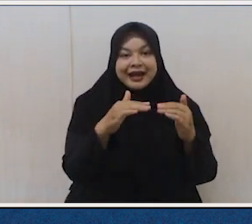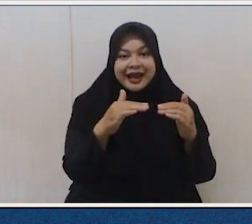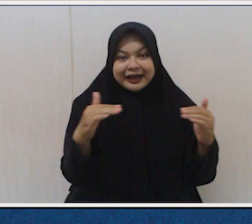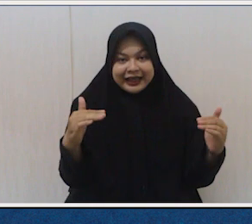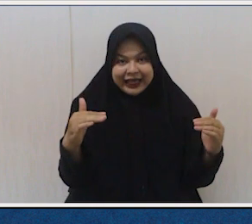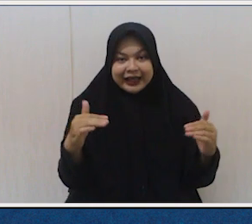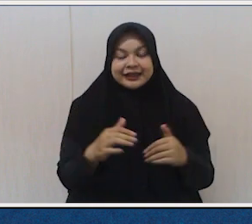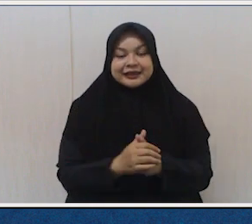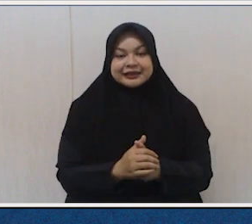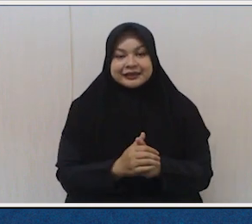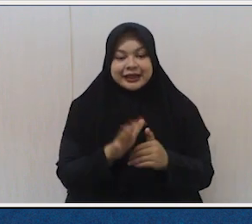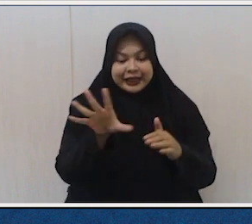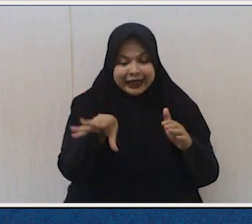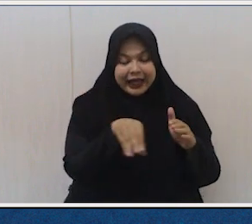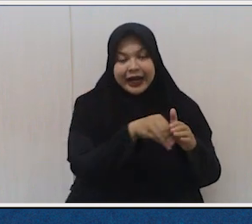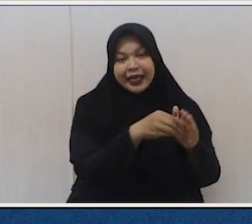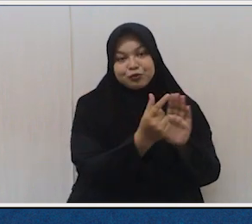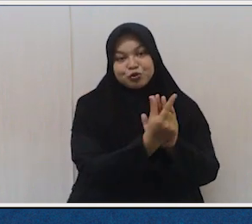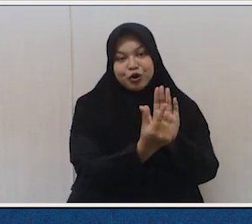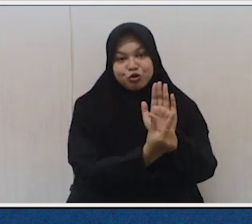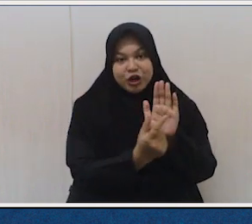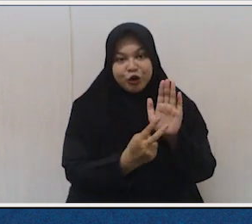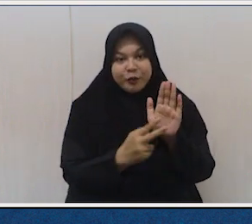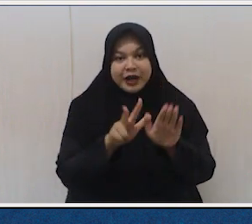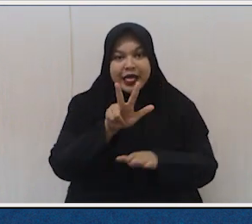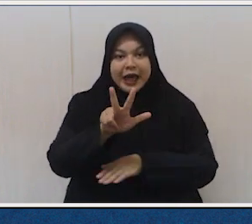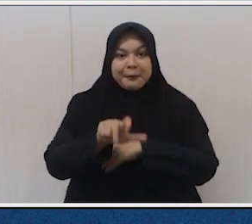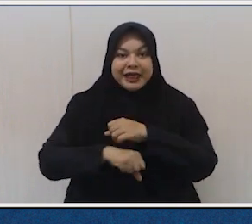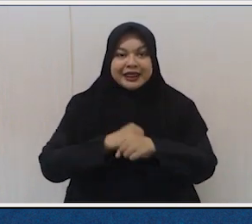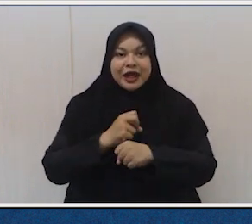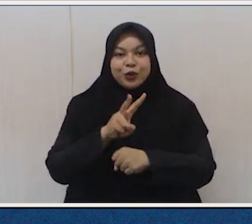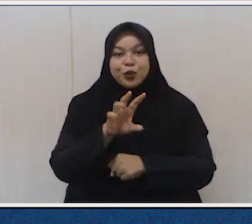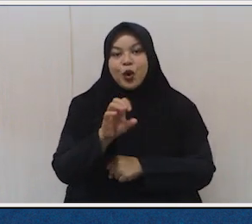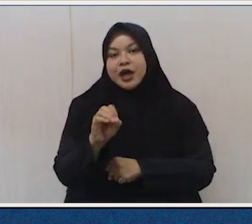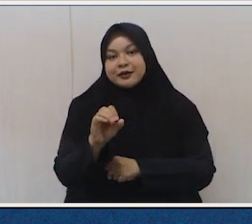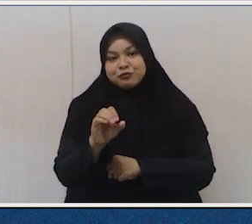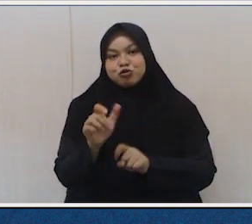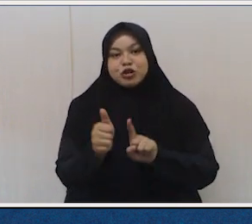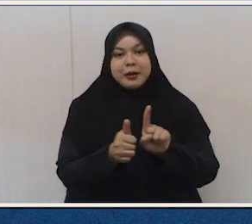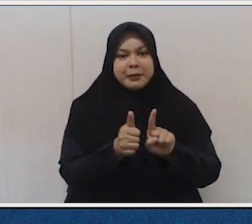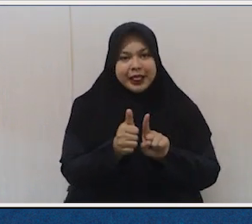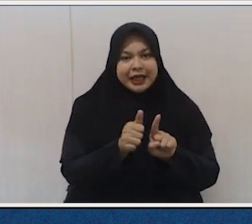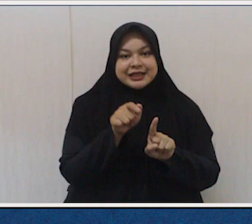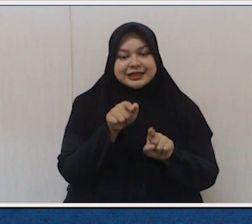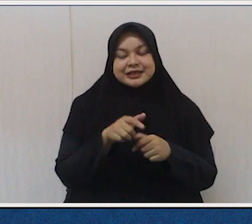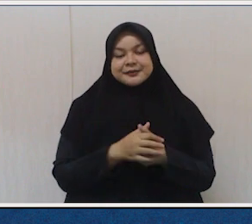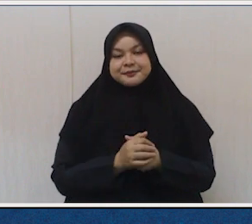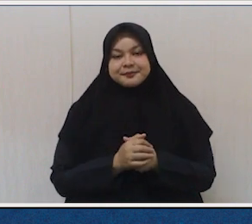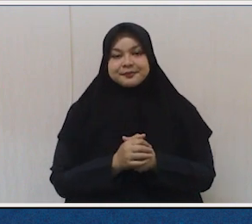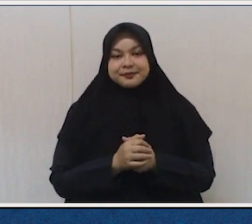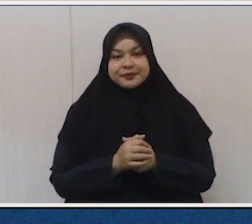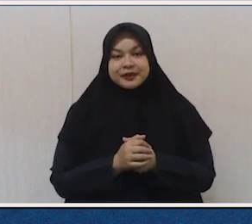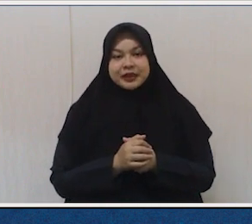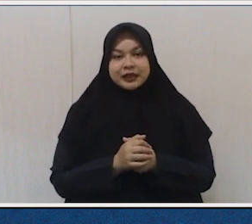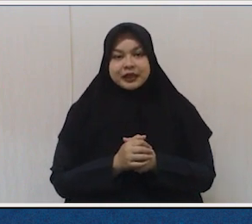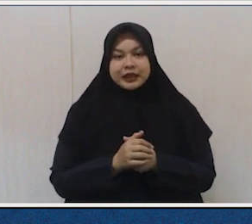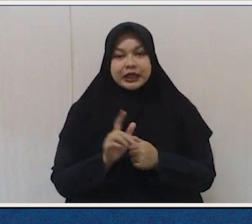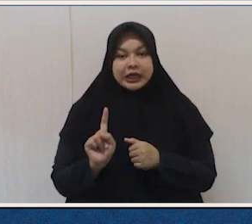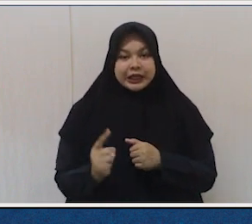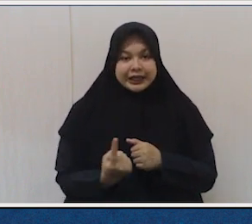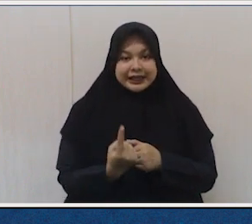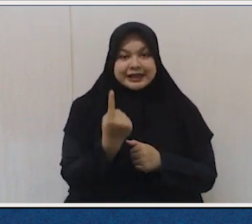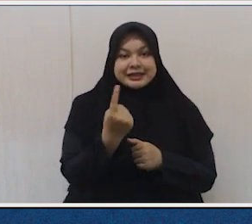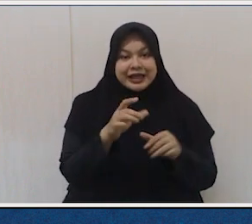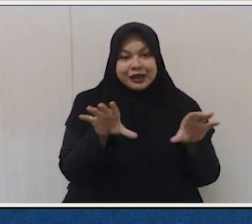dalam undang 8 2016 memang eh itu eh satu